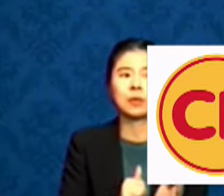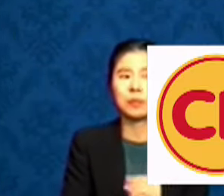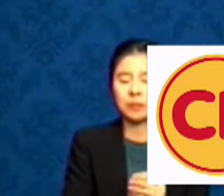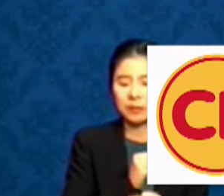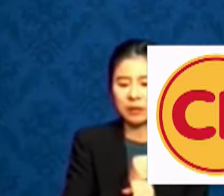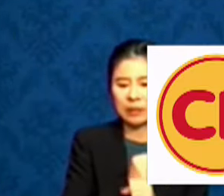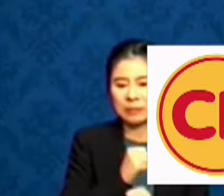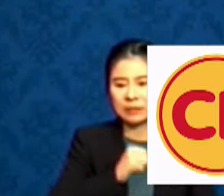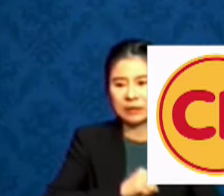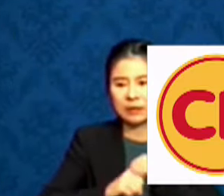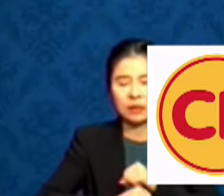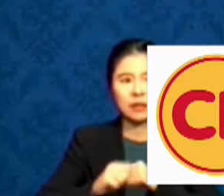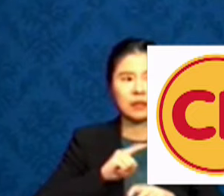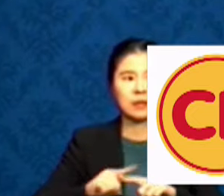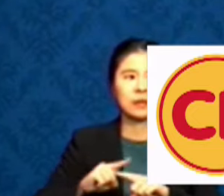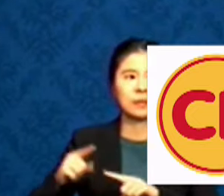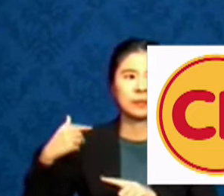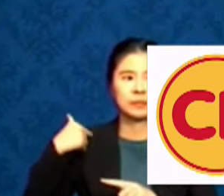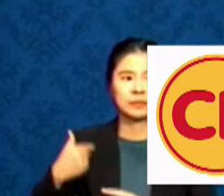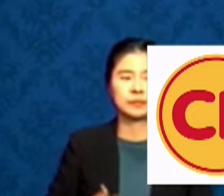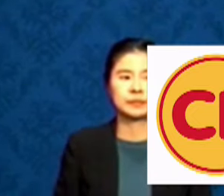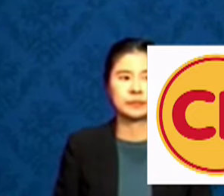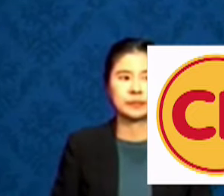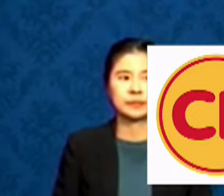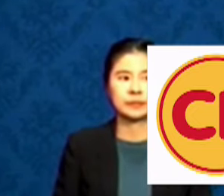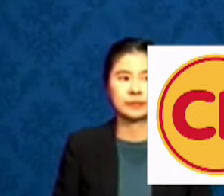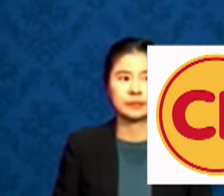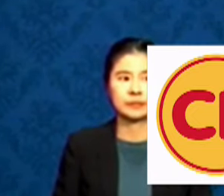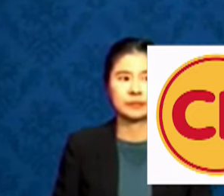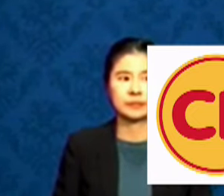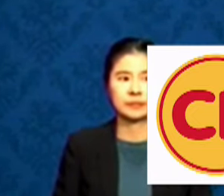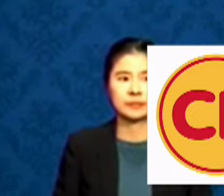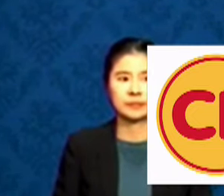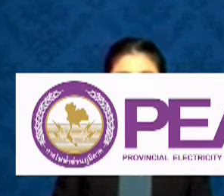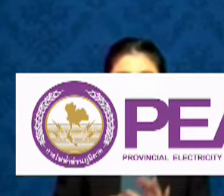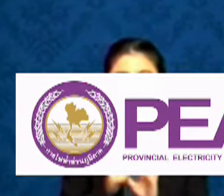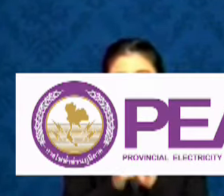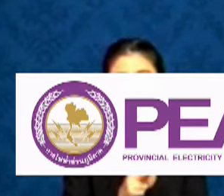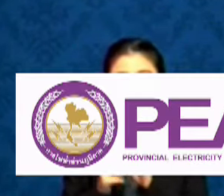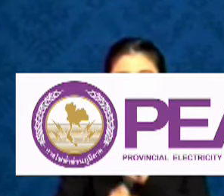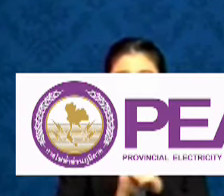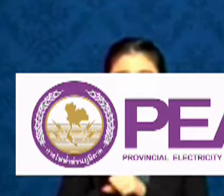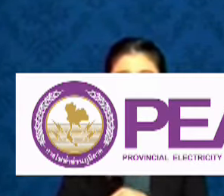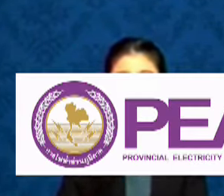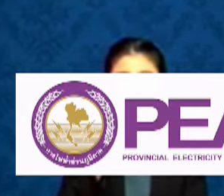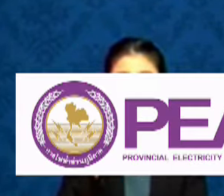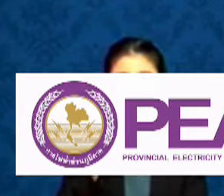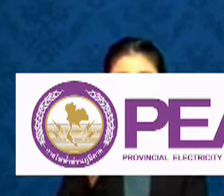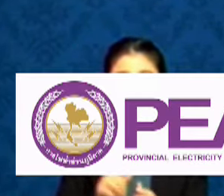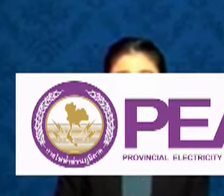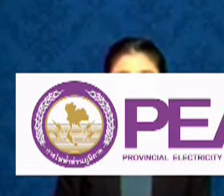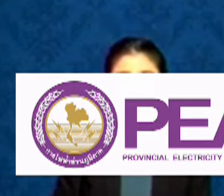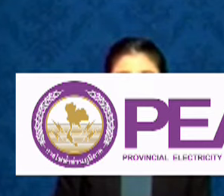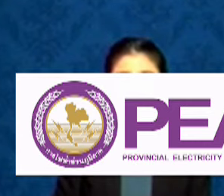ครับเรียนว่ากรณีกฎหมาย99ปีเนี่ยผมว่าไม่ใช่เช่